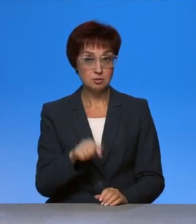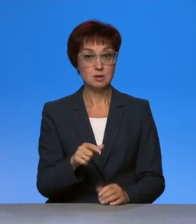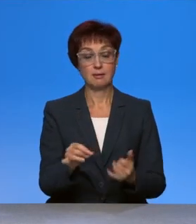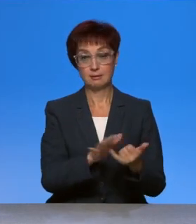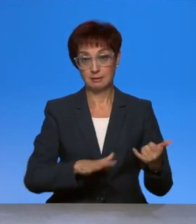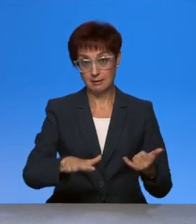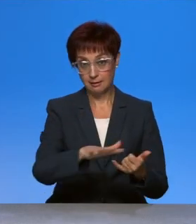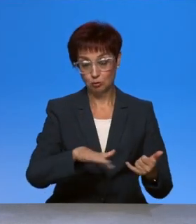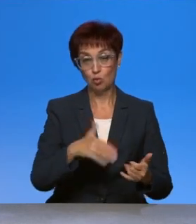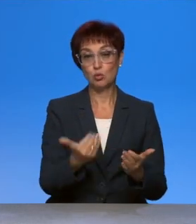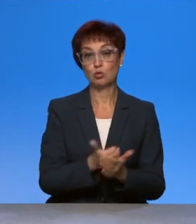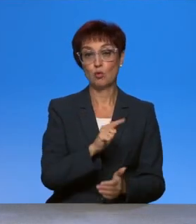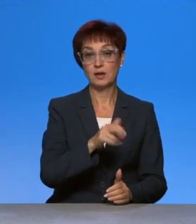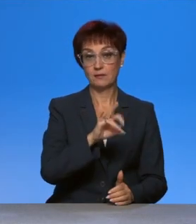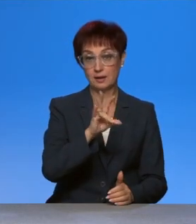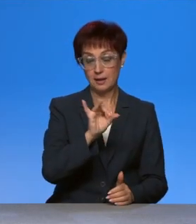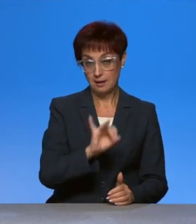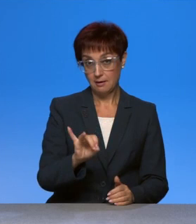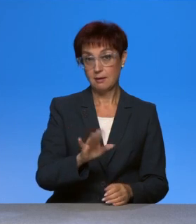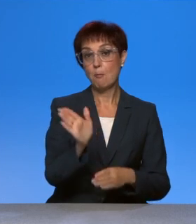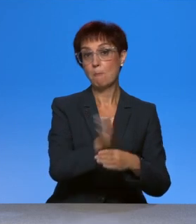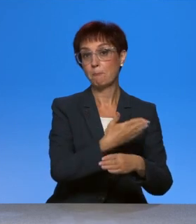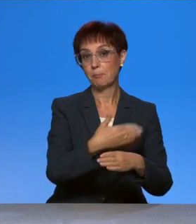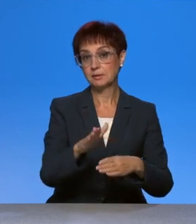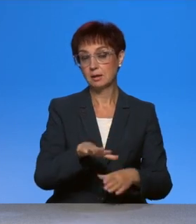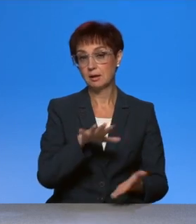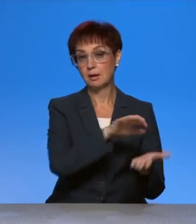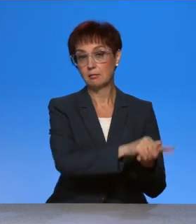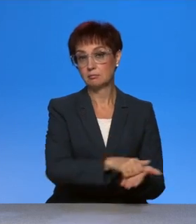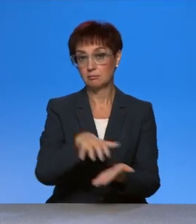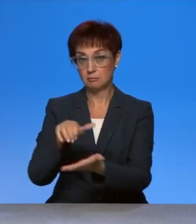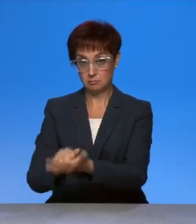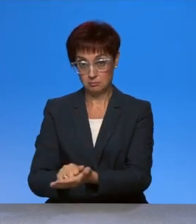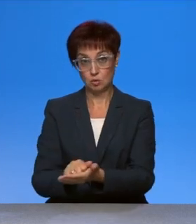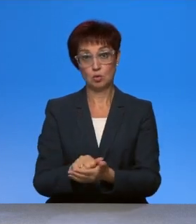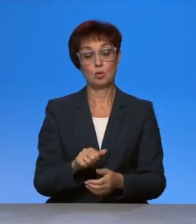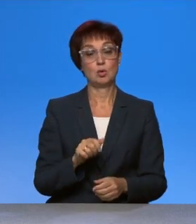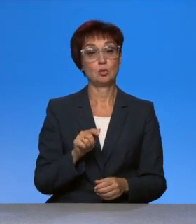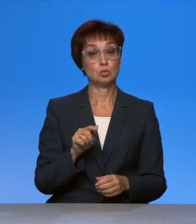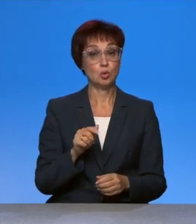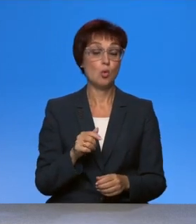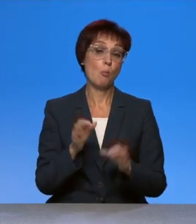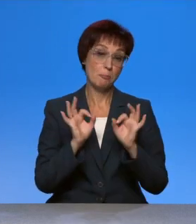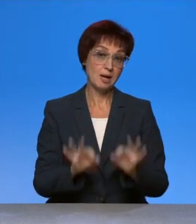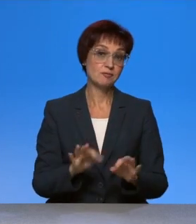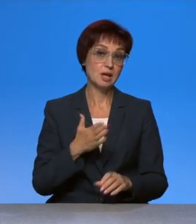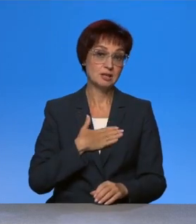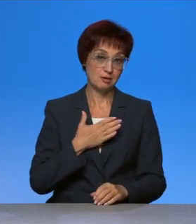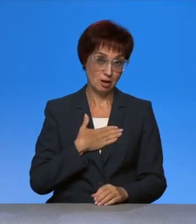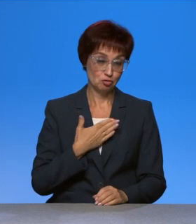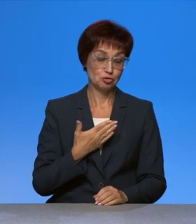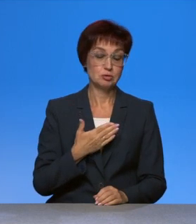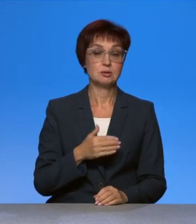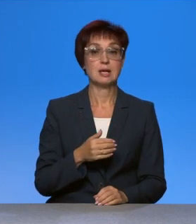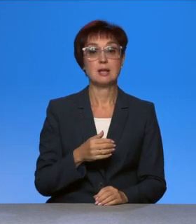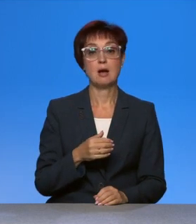страшного. В конце концов, я могу сказать, правда, на нашей стороне, и Микуха Макай один из тех, кто входит в пятерку, в